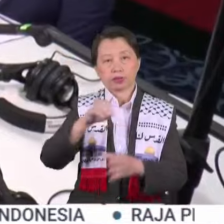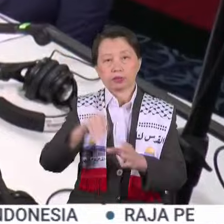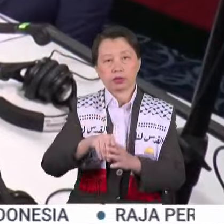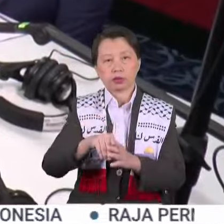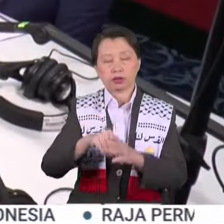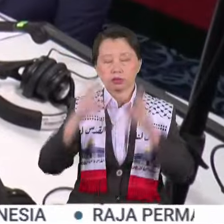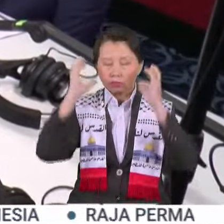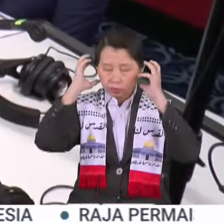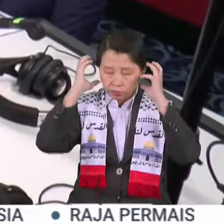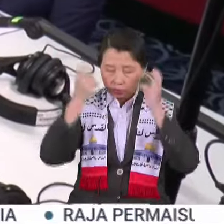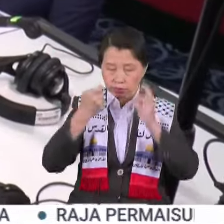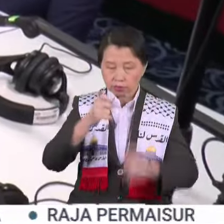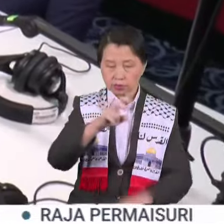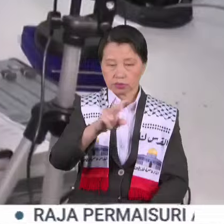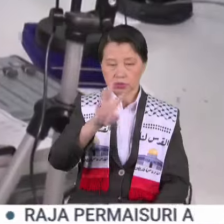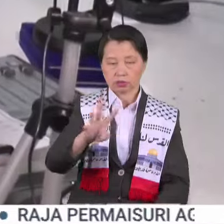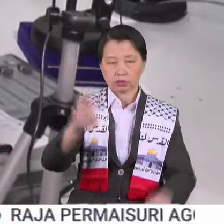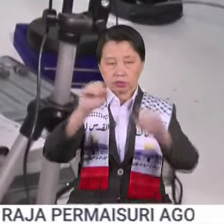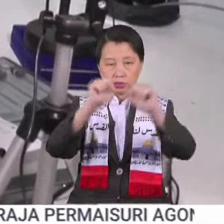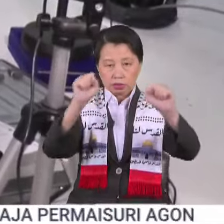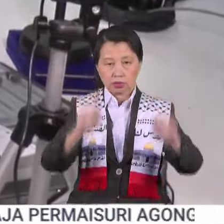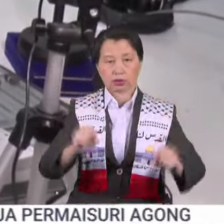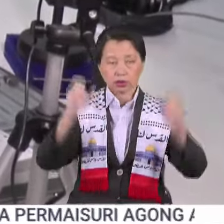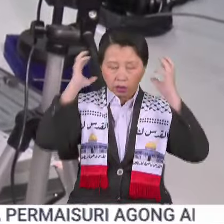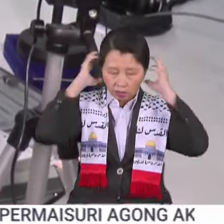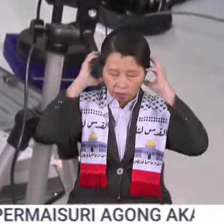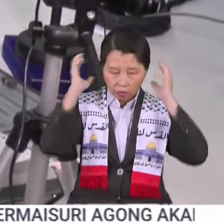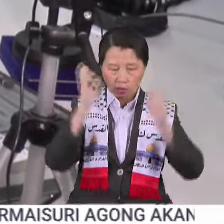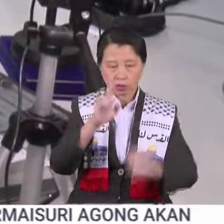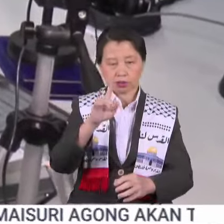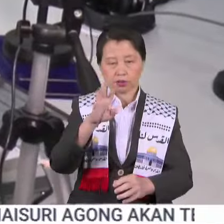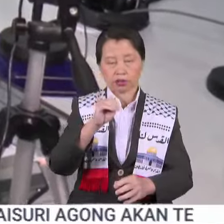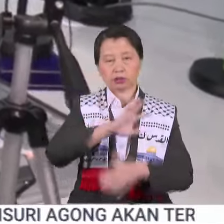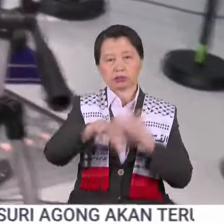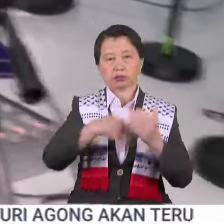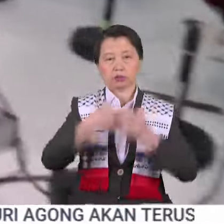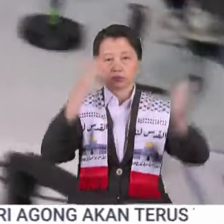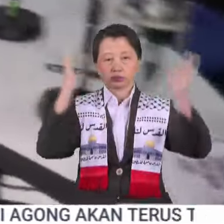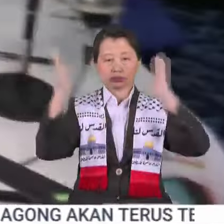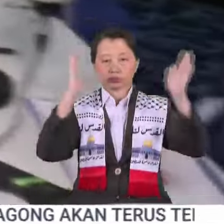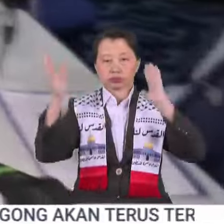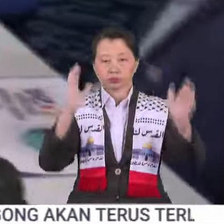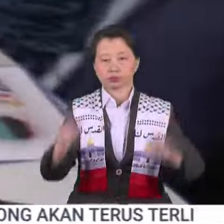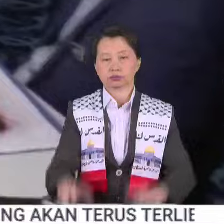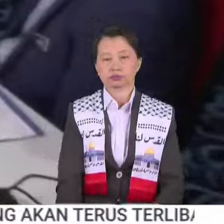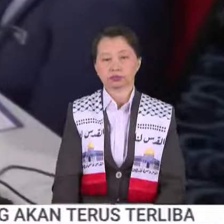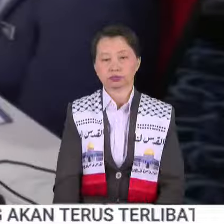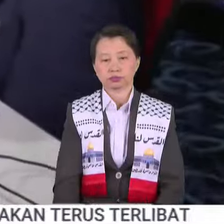penyampai radio daripada 34 stesen radio RTM seluruh negara.